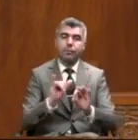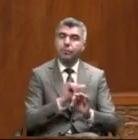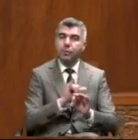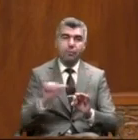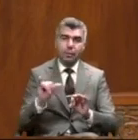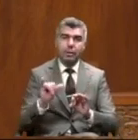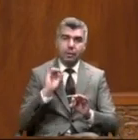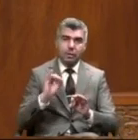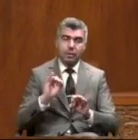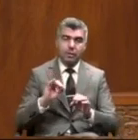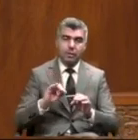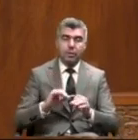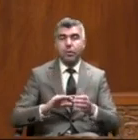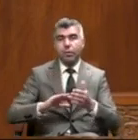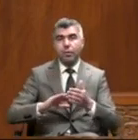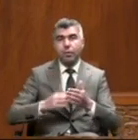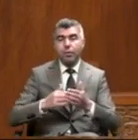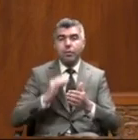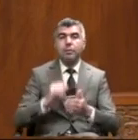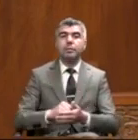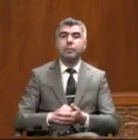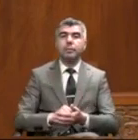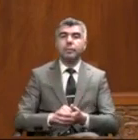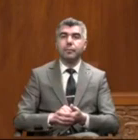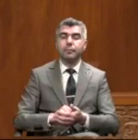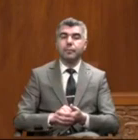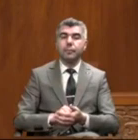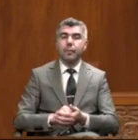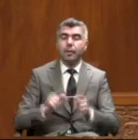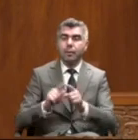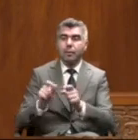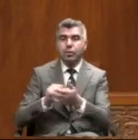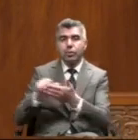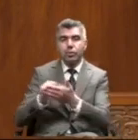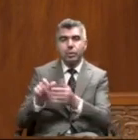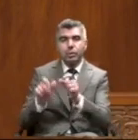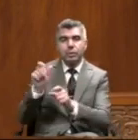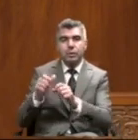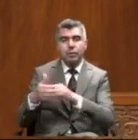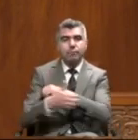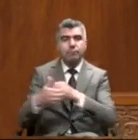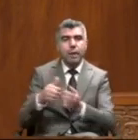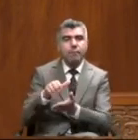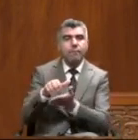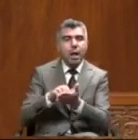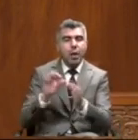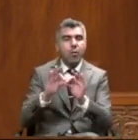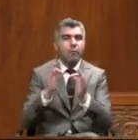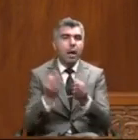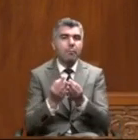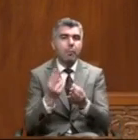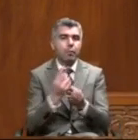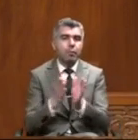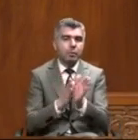وفي في مستوى القدره الشرائيه لمختلف الاسر المغربيه